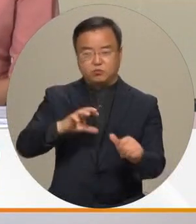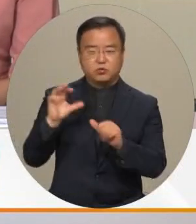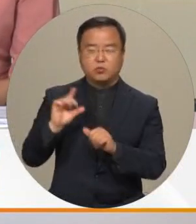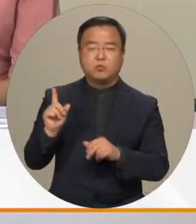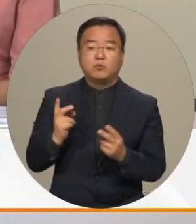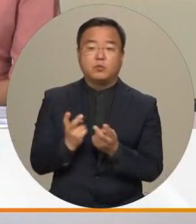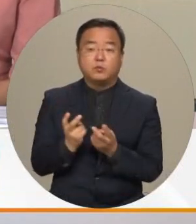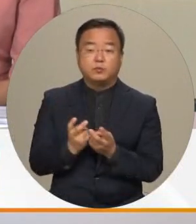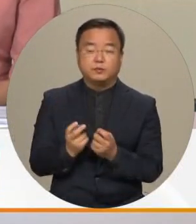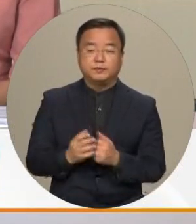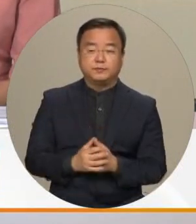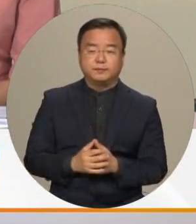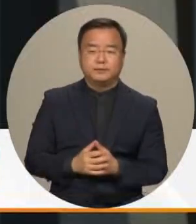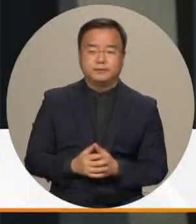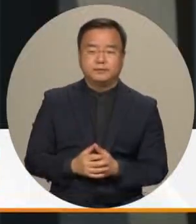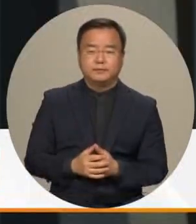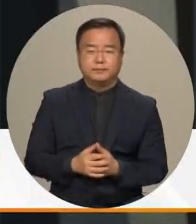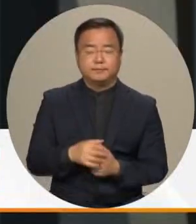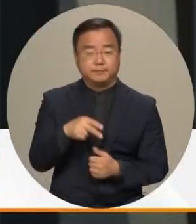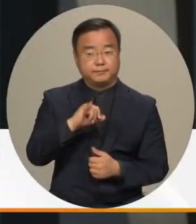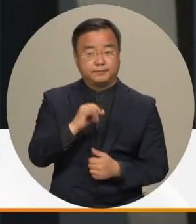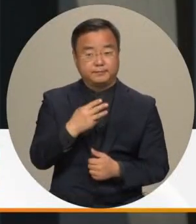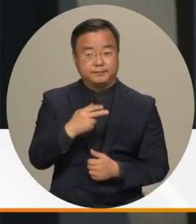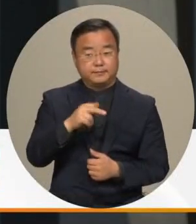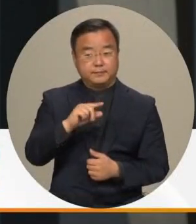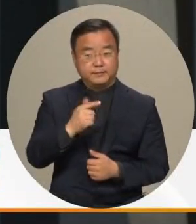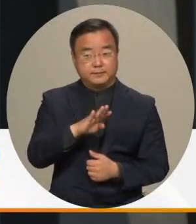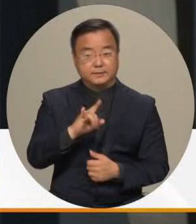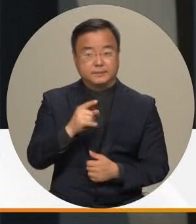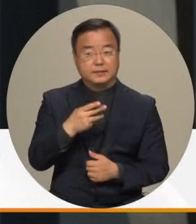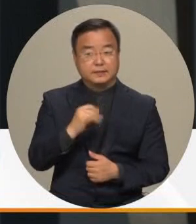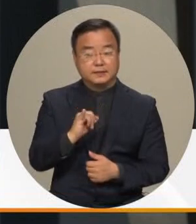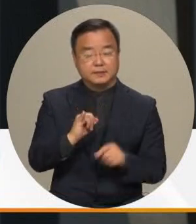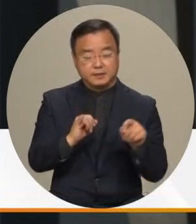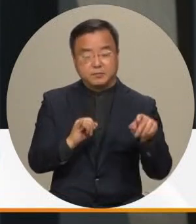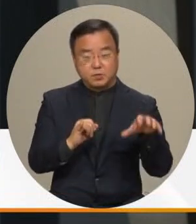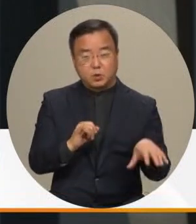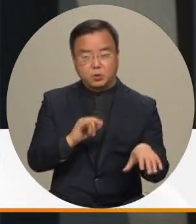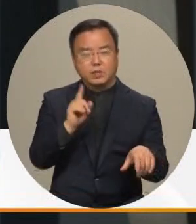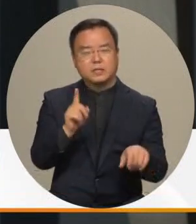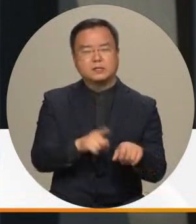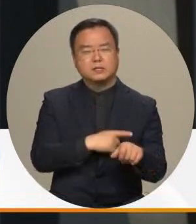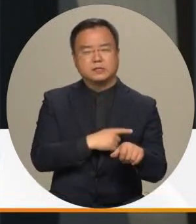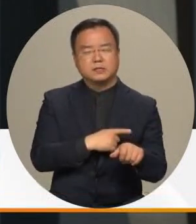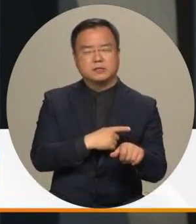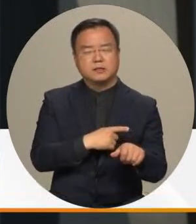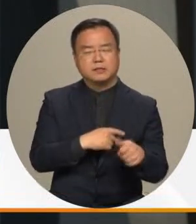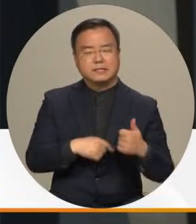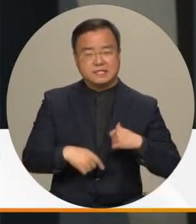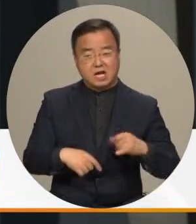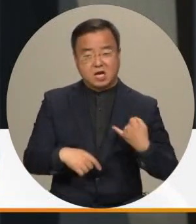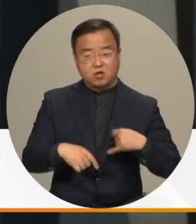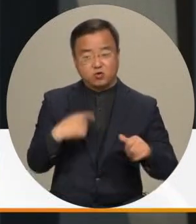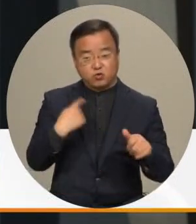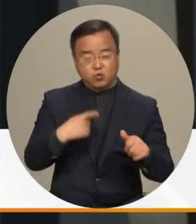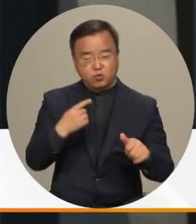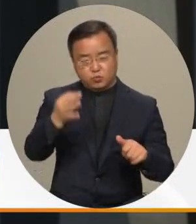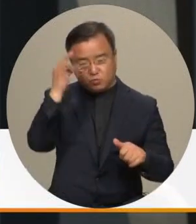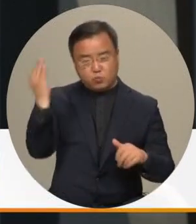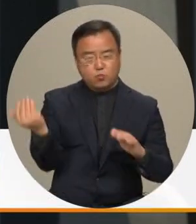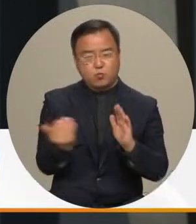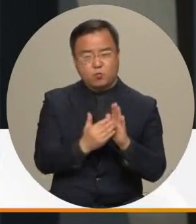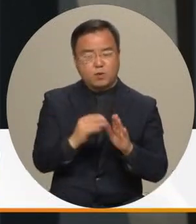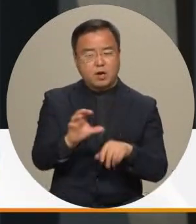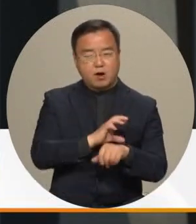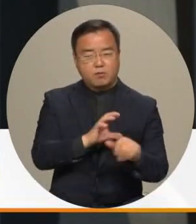보십니까 실리콘밸리에서 자녀교육을 최첨단 스마트 기기로 할 것 같잖아요 그리고 컴퓨터